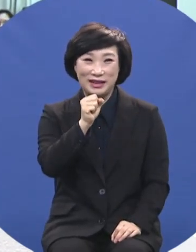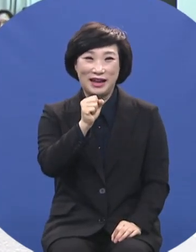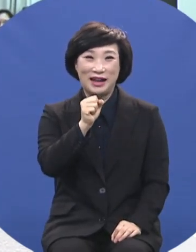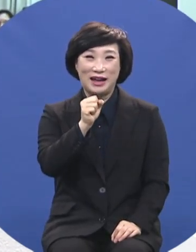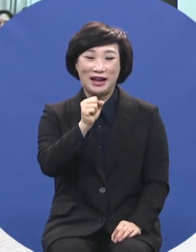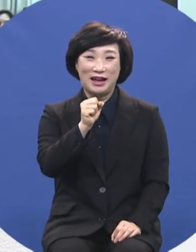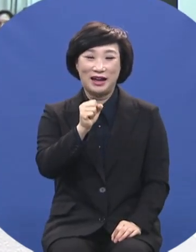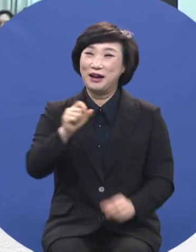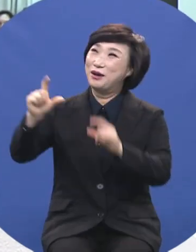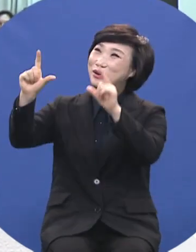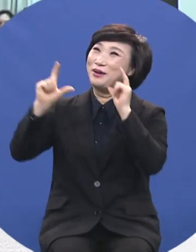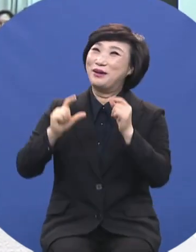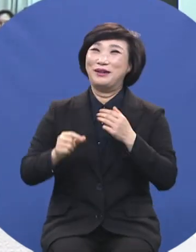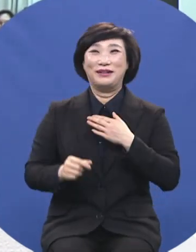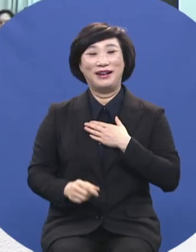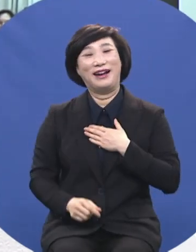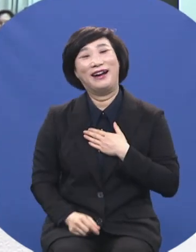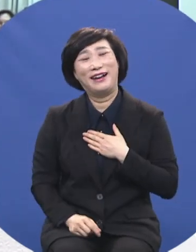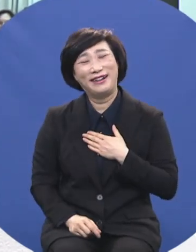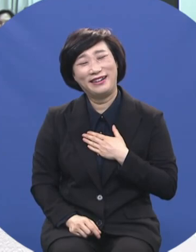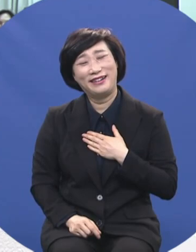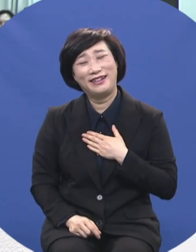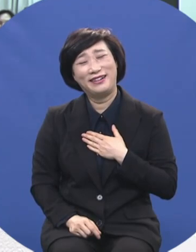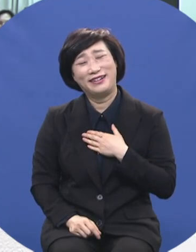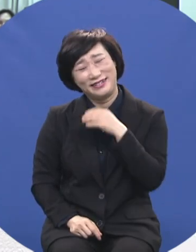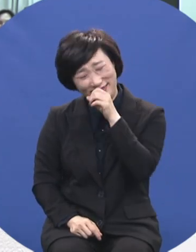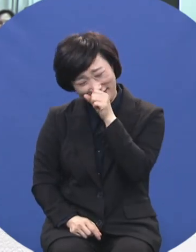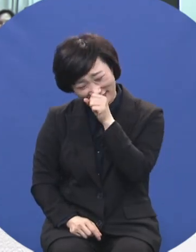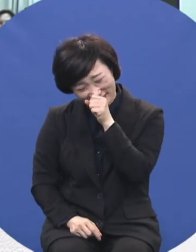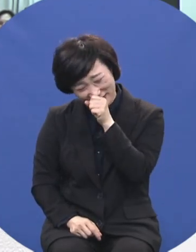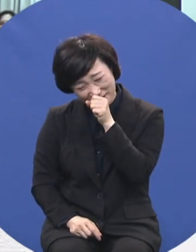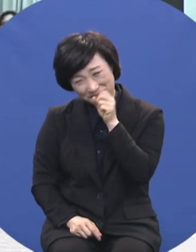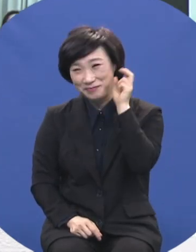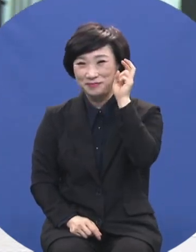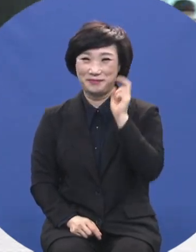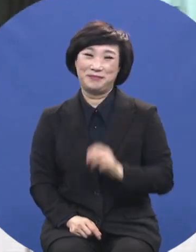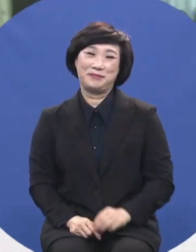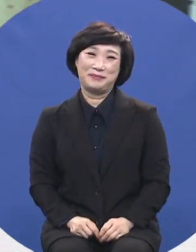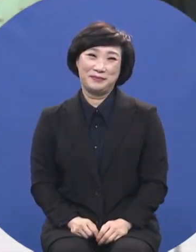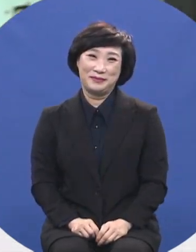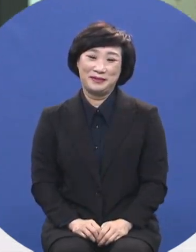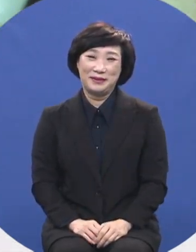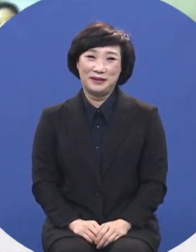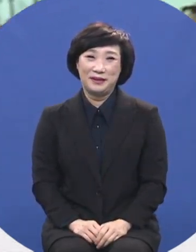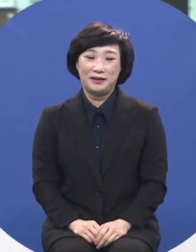좋더라. 그랬으면 얼마나 좋을까.